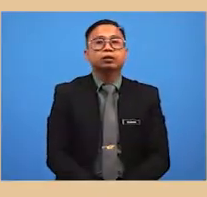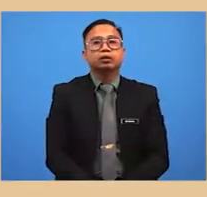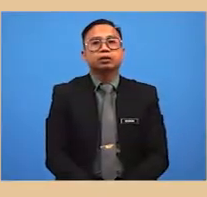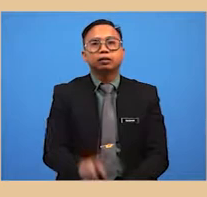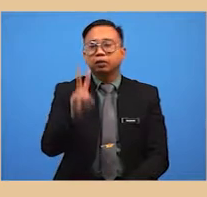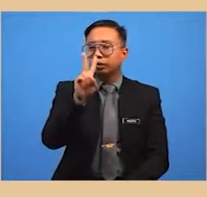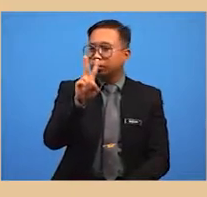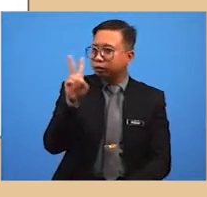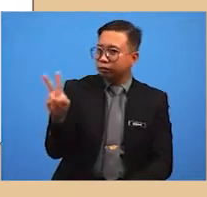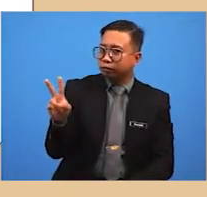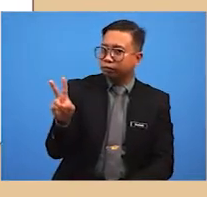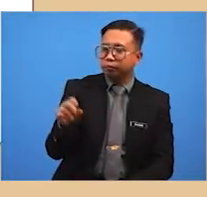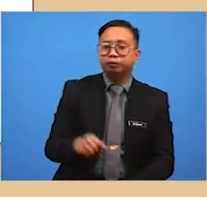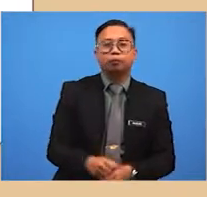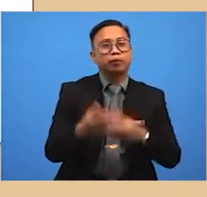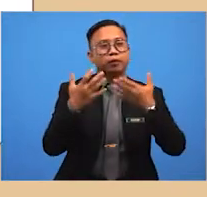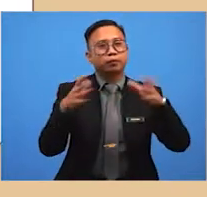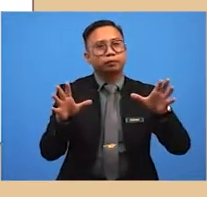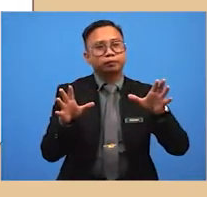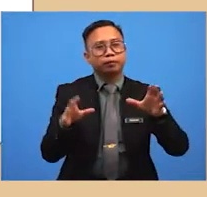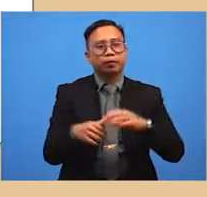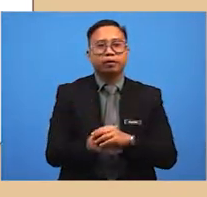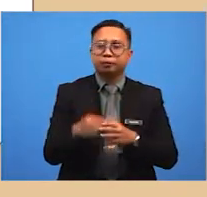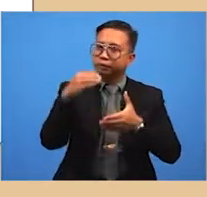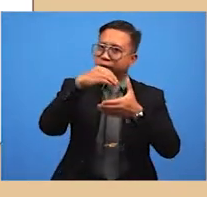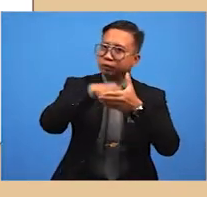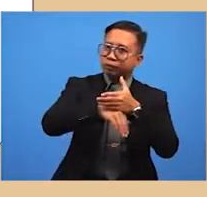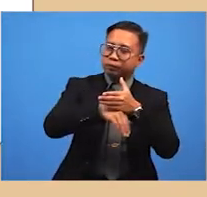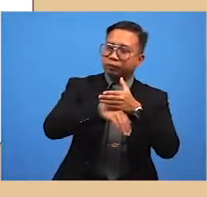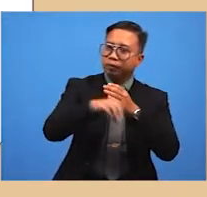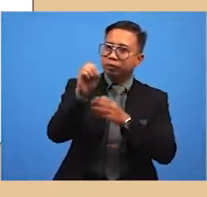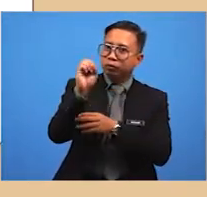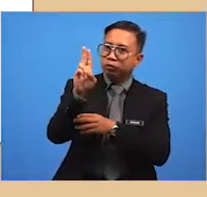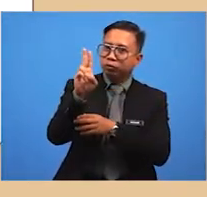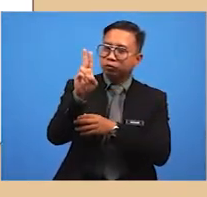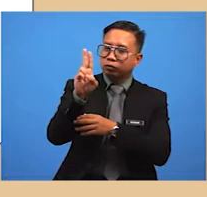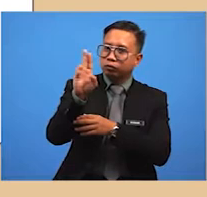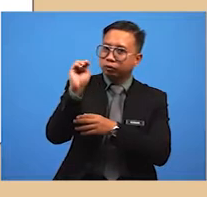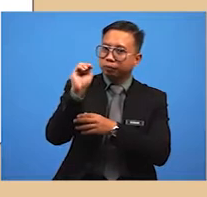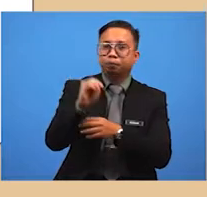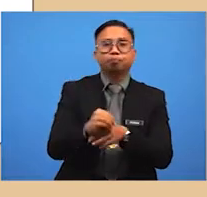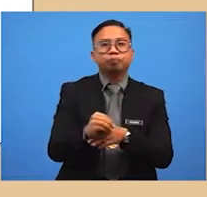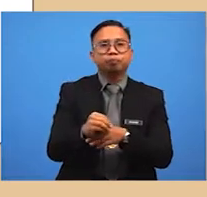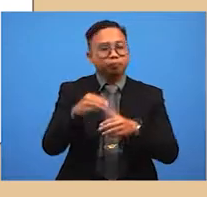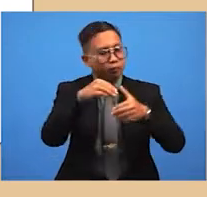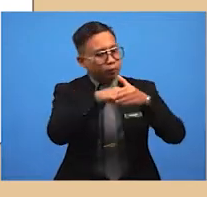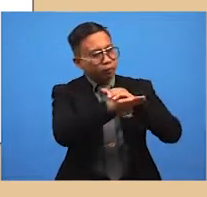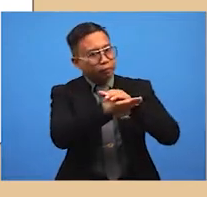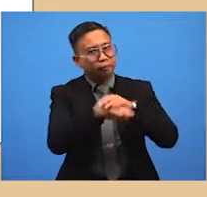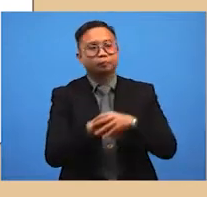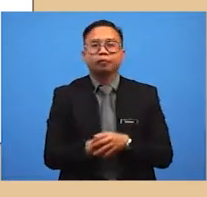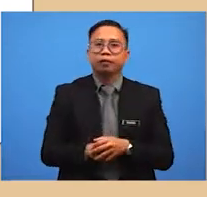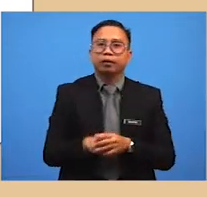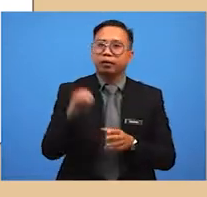Kedua-dua gamet jantan tersebut memasuki ovule melalui micropyle.